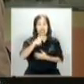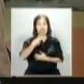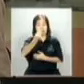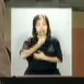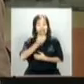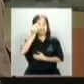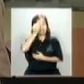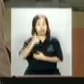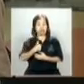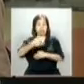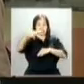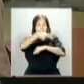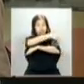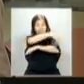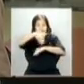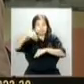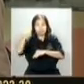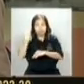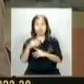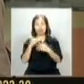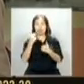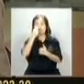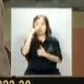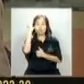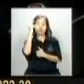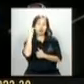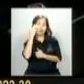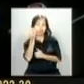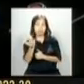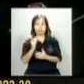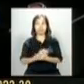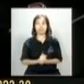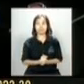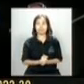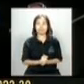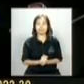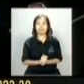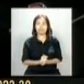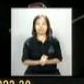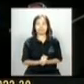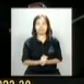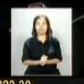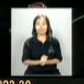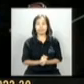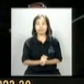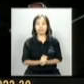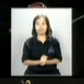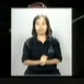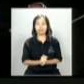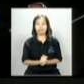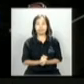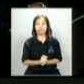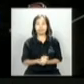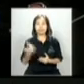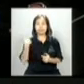ปิดกั้นพรมแดนฉนวนกาซาลงค่ะติดตามจากรอบโลกวันนี้ค่ะ ทู ูตอิสรา